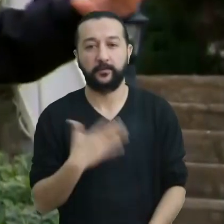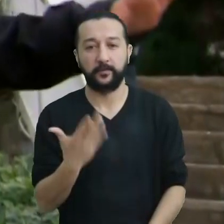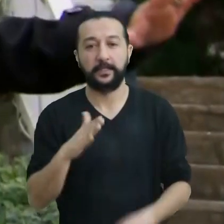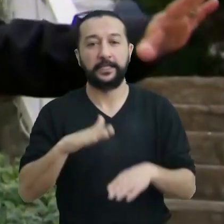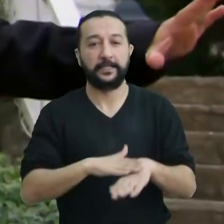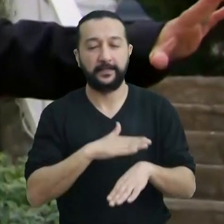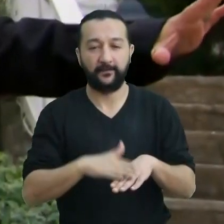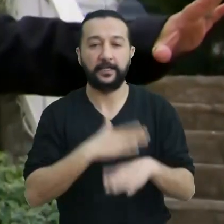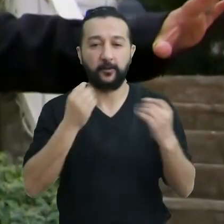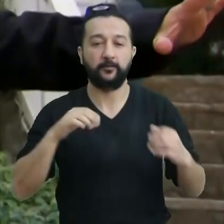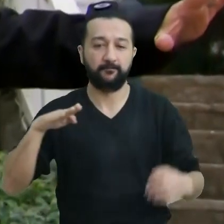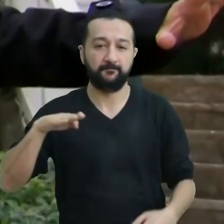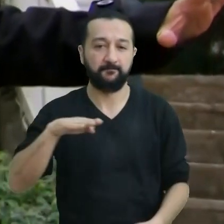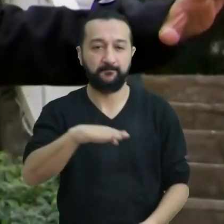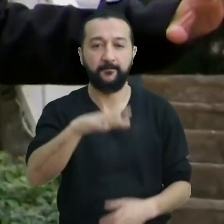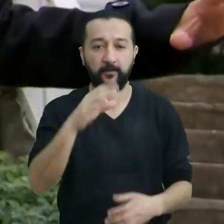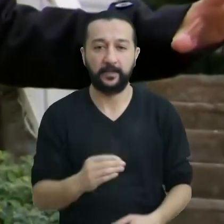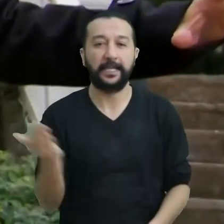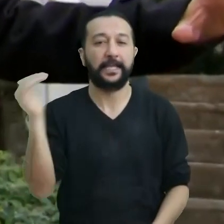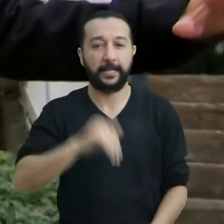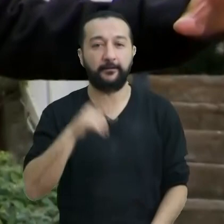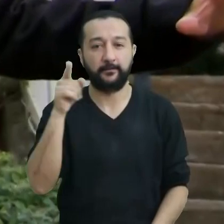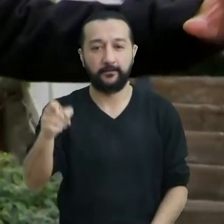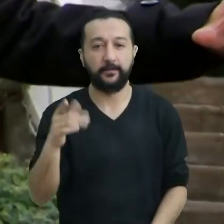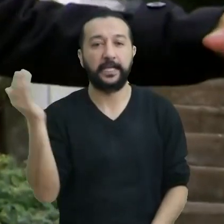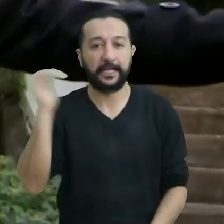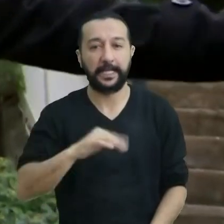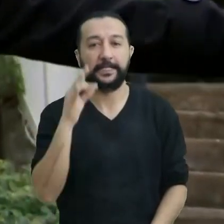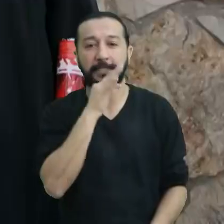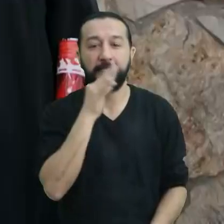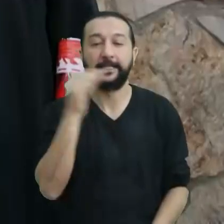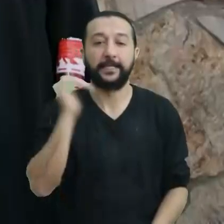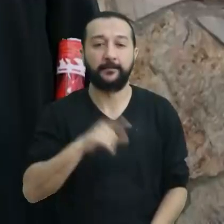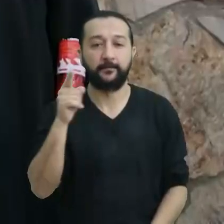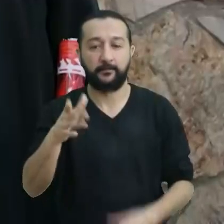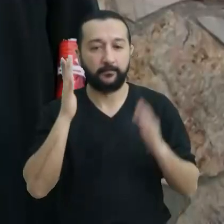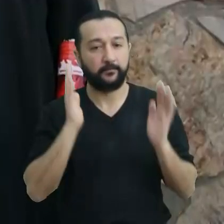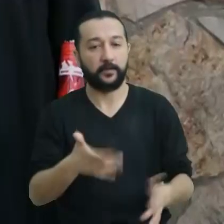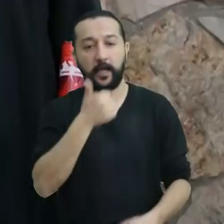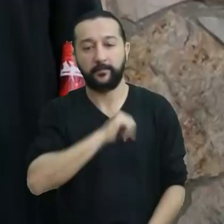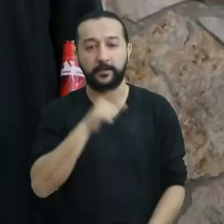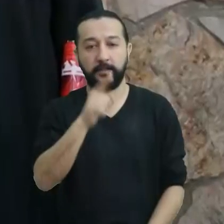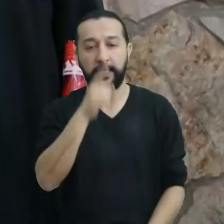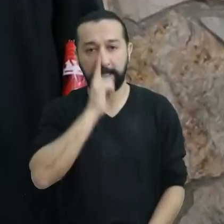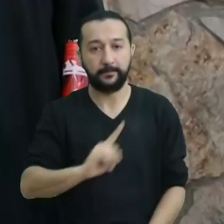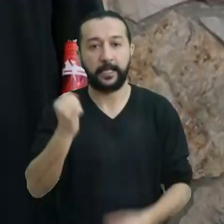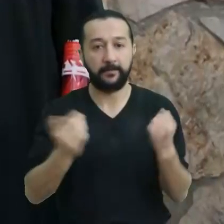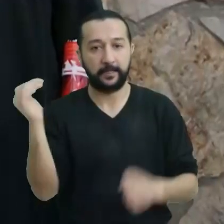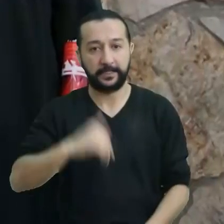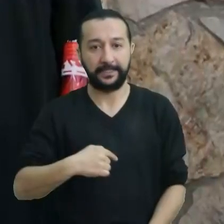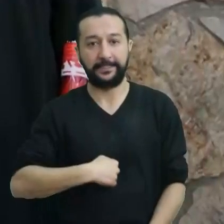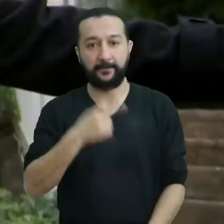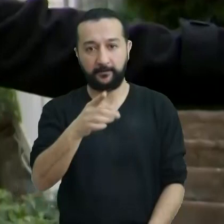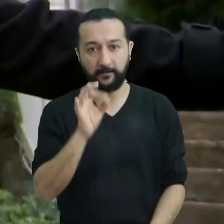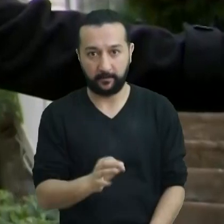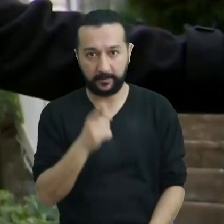Süratini iyice azalttı. Gelin. Gelmek üzere geliyor. Ya pes vallahi Şükrü abi. Resmen arabanın geldiğini